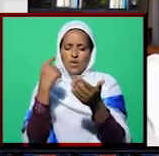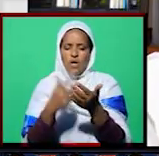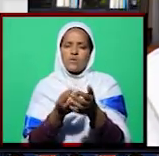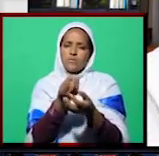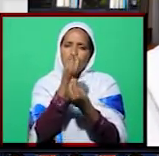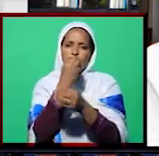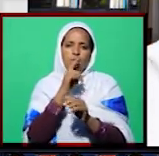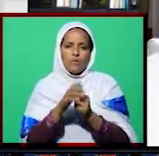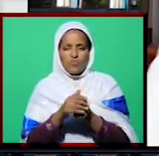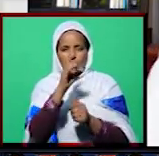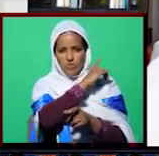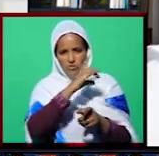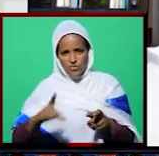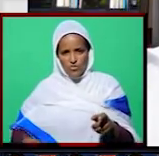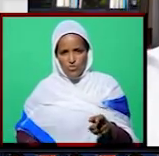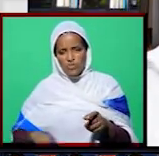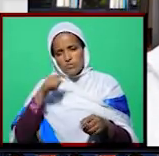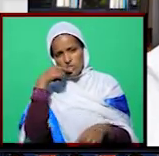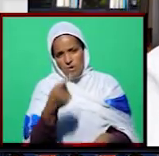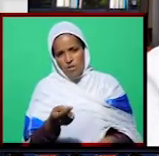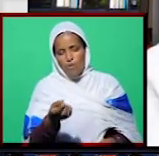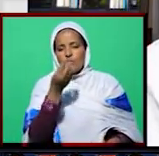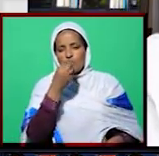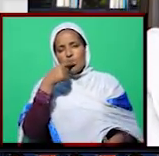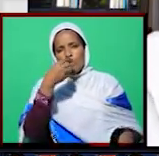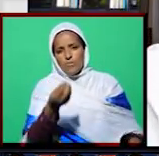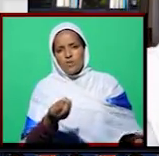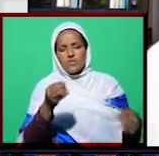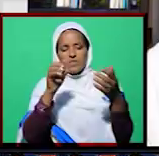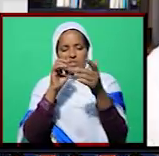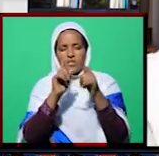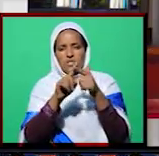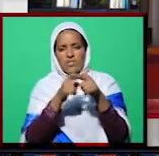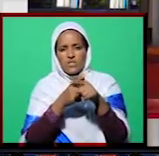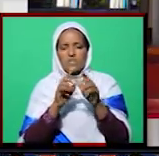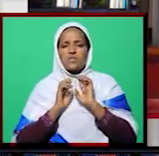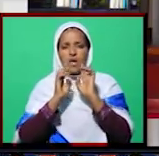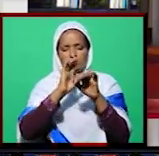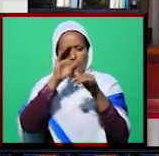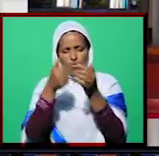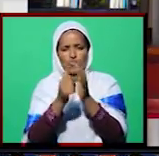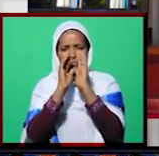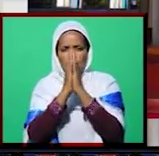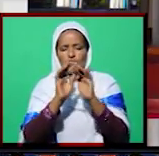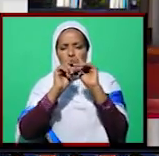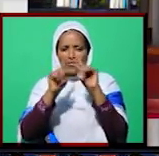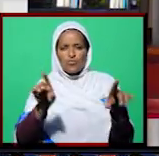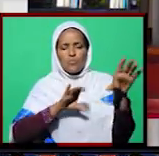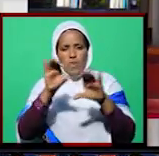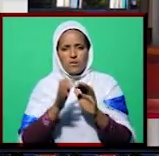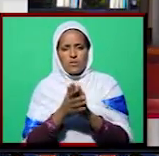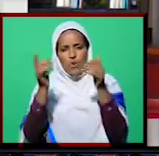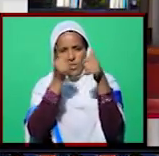አመስግኖ ያን መመገብ ነው ክርስቶስን ብሉኝ እንዳሉ መብላት ነው እንግዲህ ቅዳሴ ከሁሉ ጸሎቶች